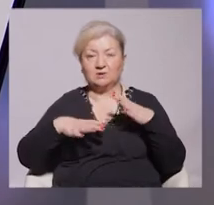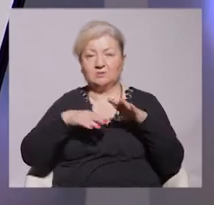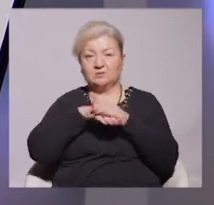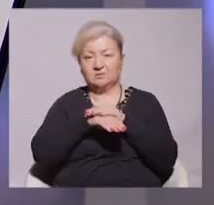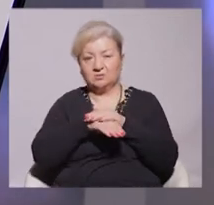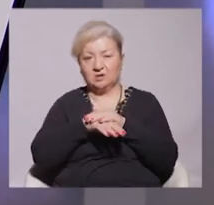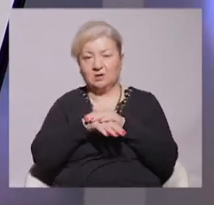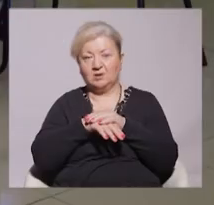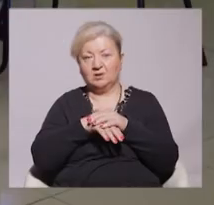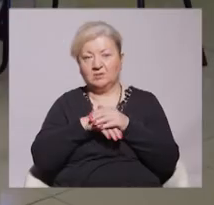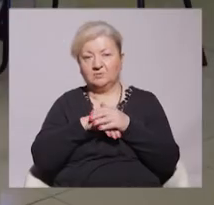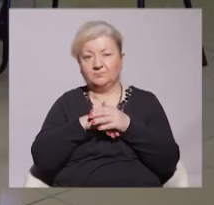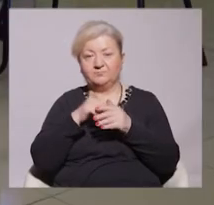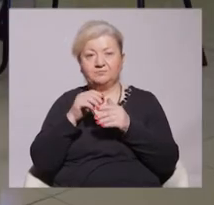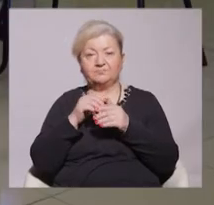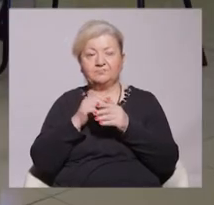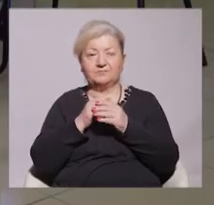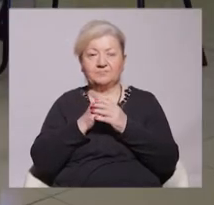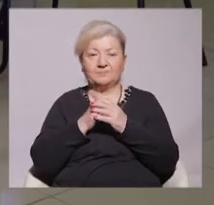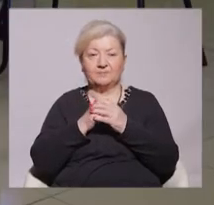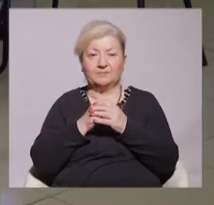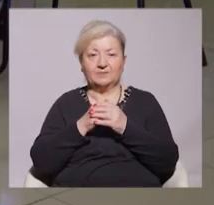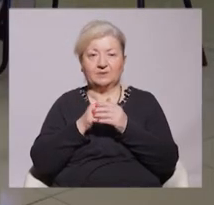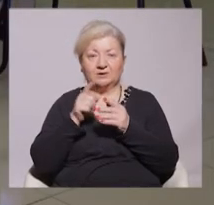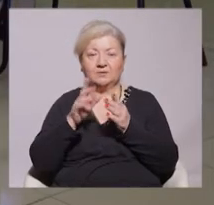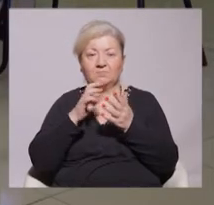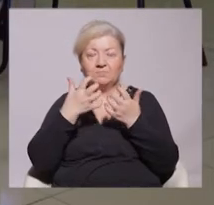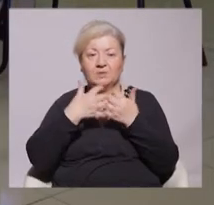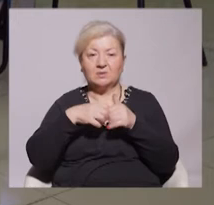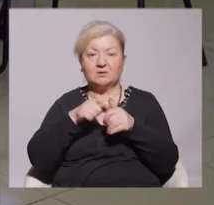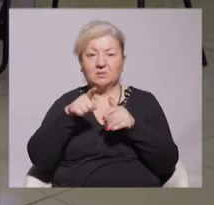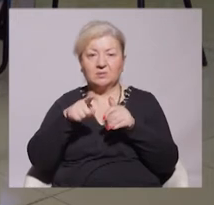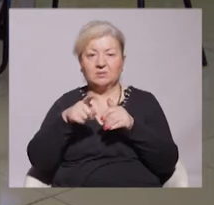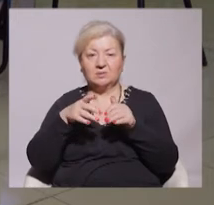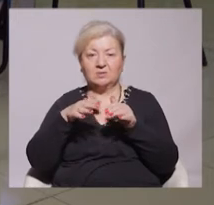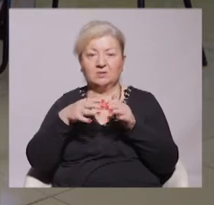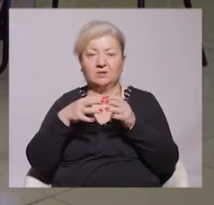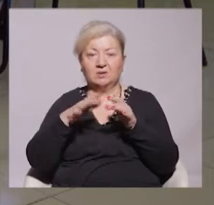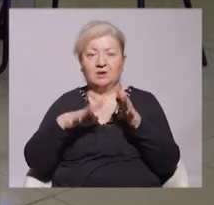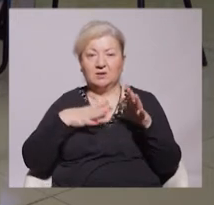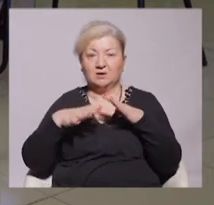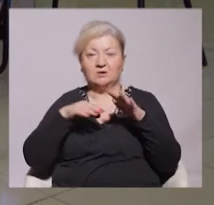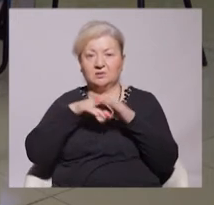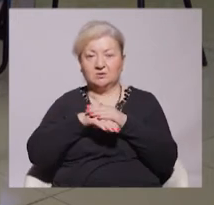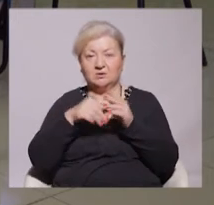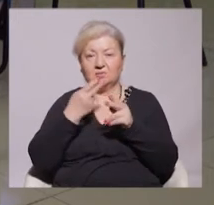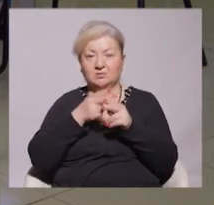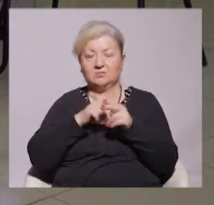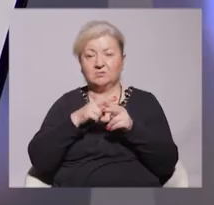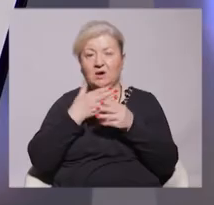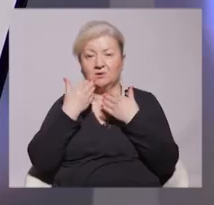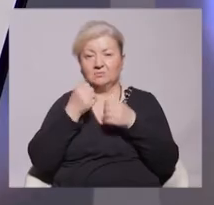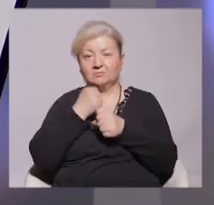ვარიანტში, სადაც ვუგულველყოფთ ხახუნს და ჰაერის წინაღობას, მექანიკური ენერგია ინახება, ამიტომ უფრო მარტივი იქნება ამის